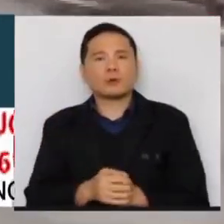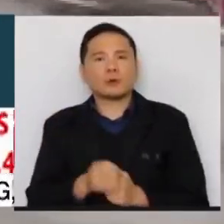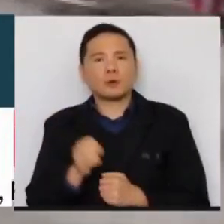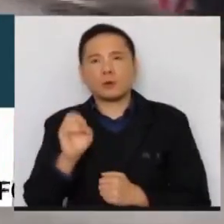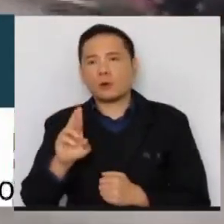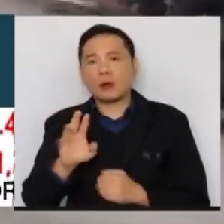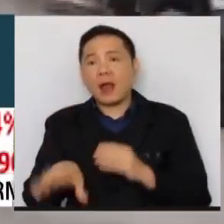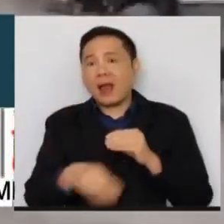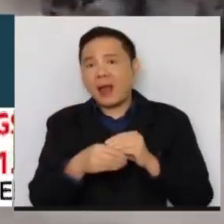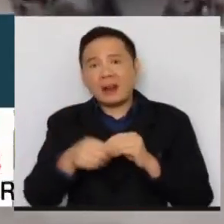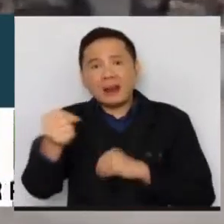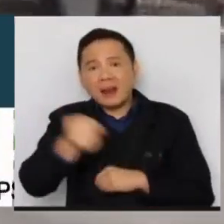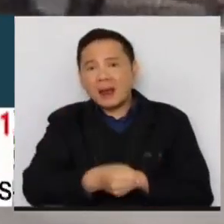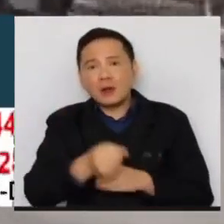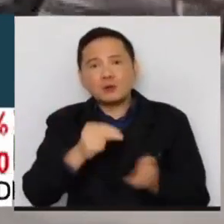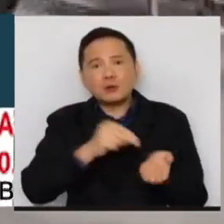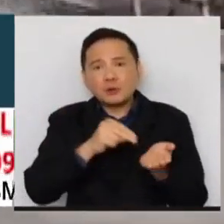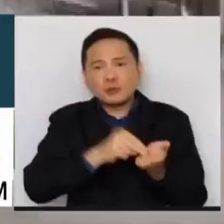etc., etc.